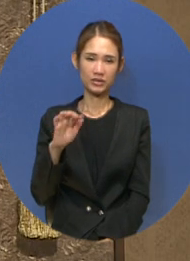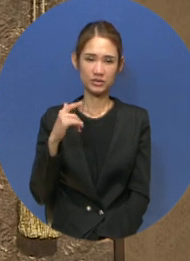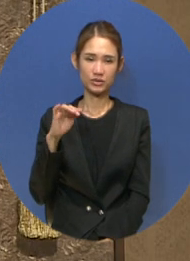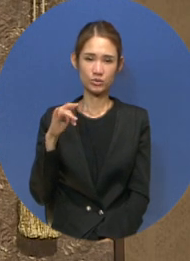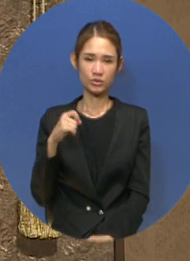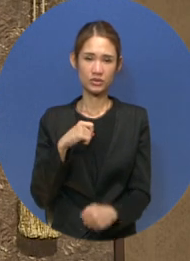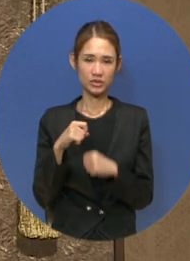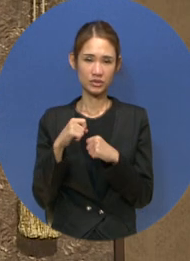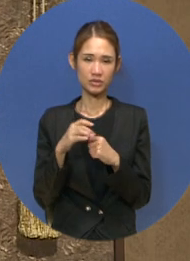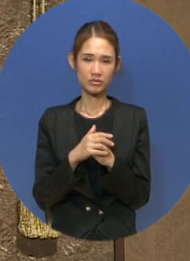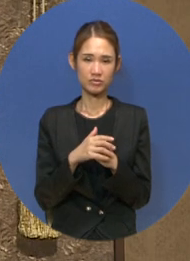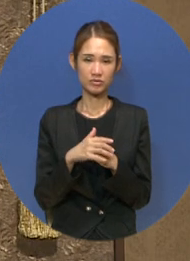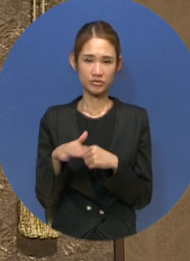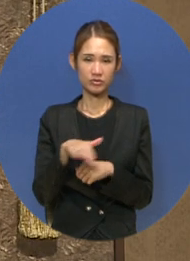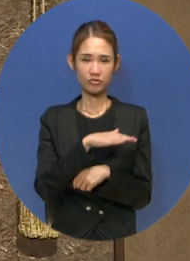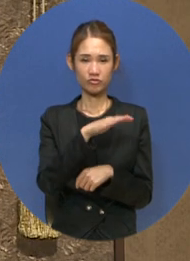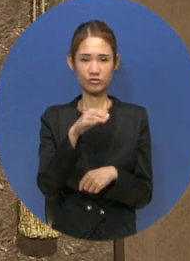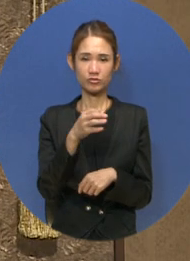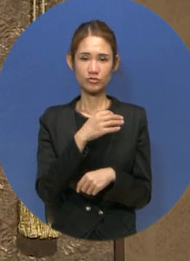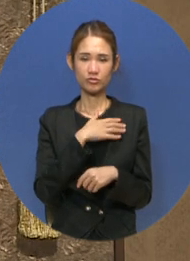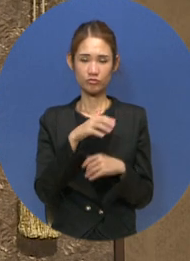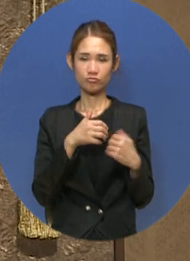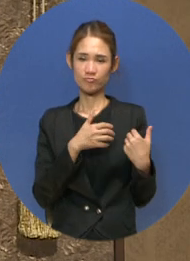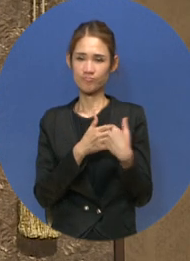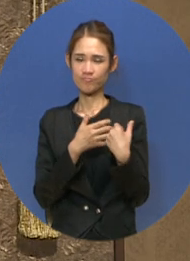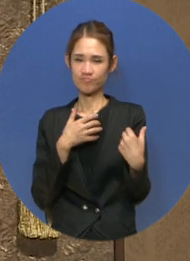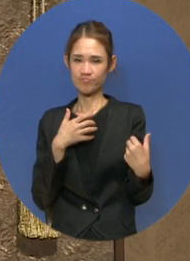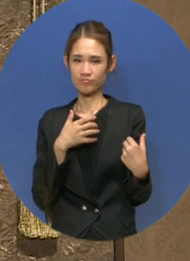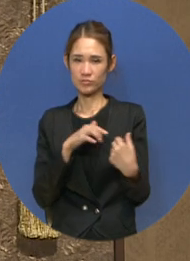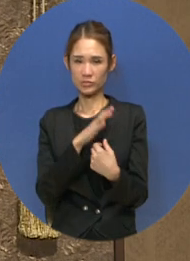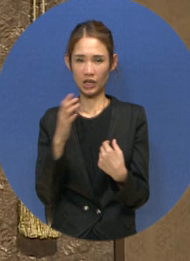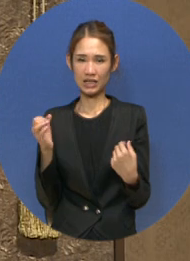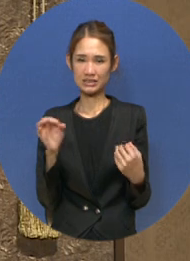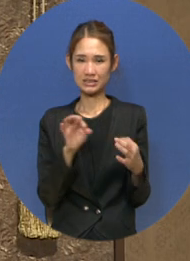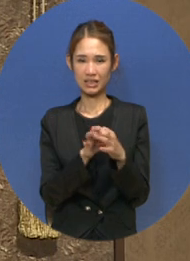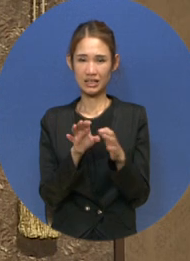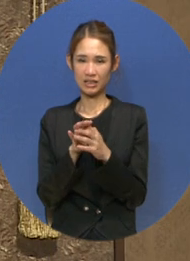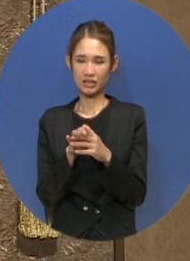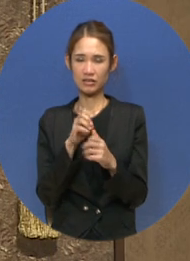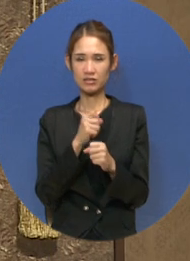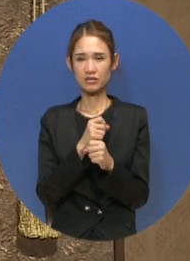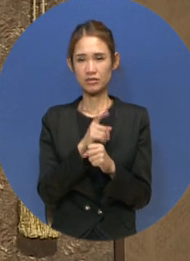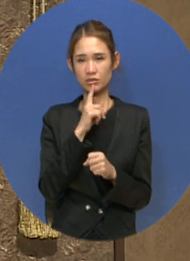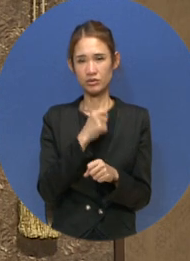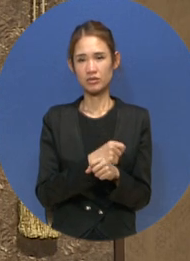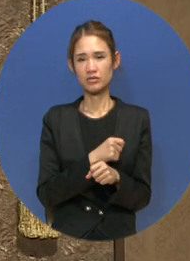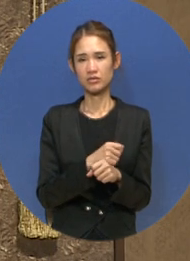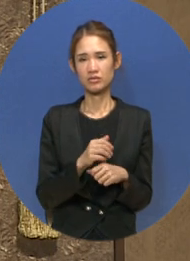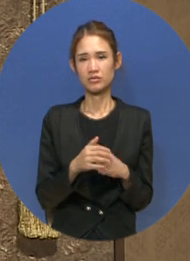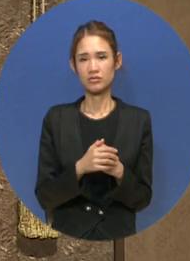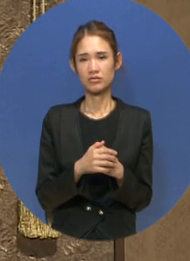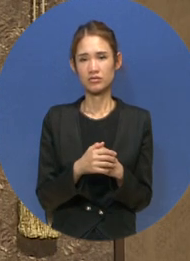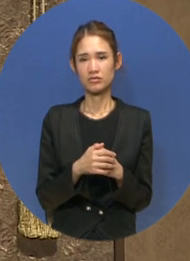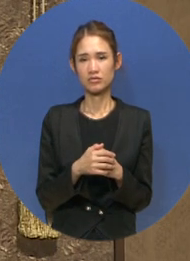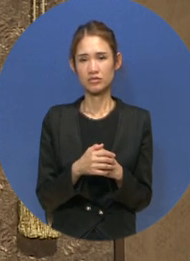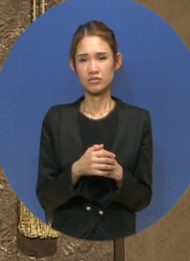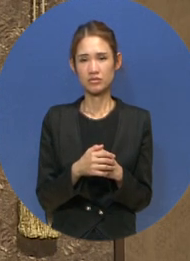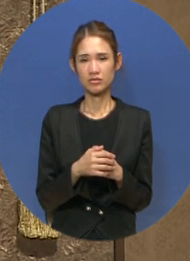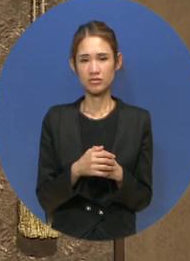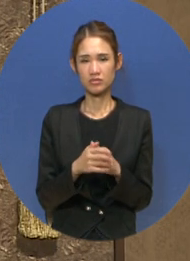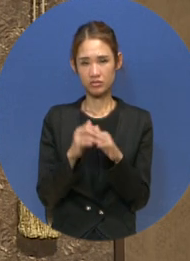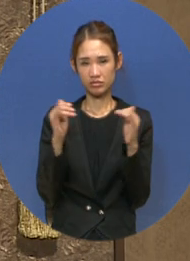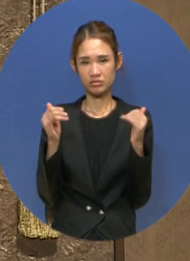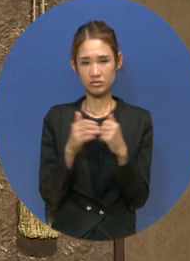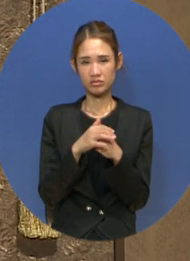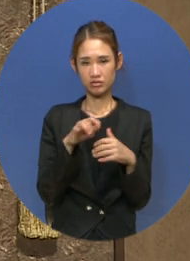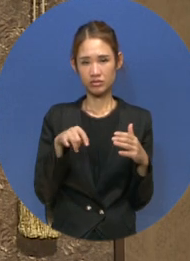지전파의 행동 강령이 부자는 우리들의 적이다, 모두 다 없애야 된다, 뭐 이런 부분을 만들었다라고 합니다. 이것이 사회학에서